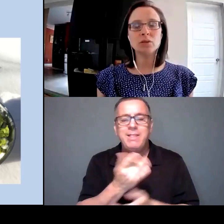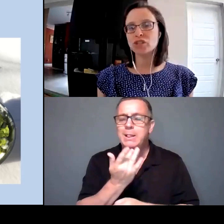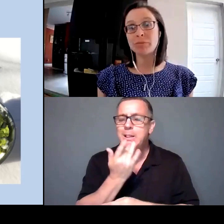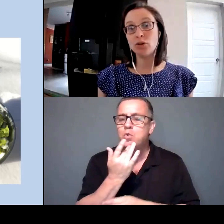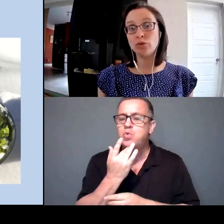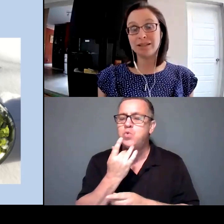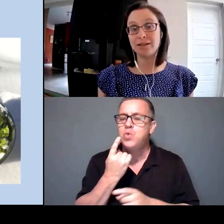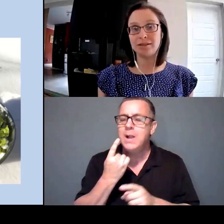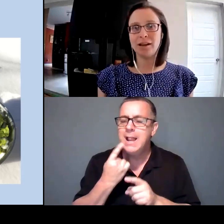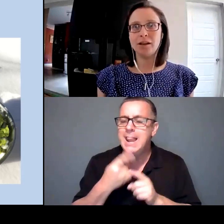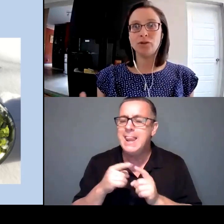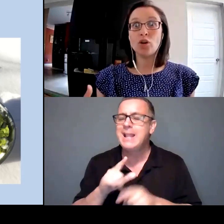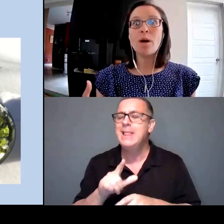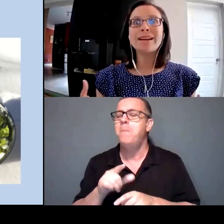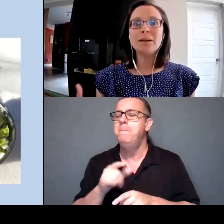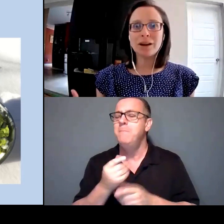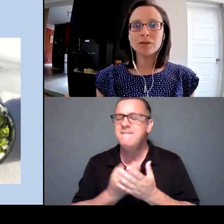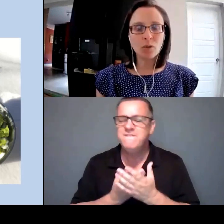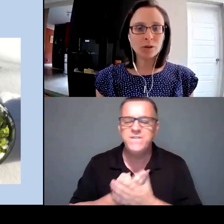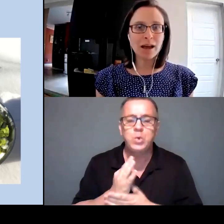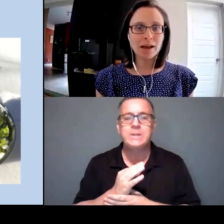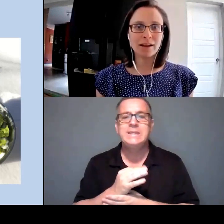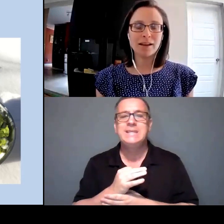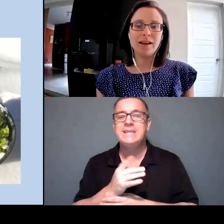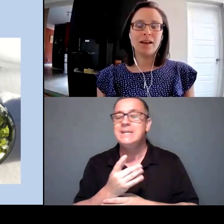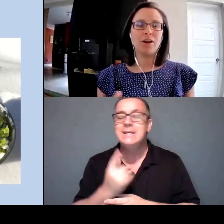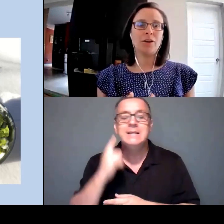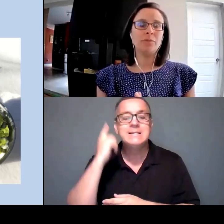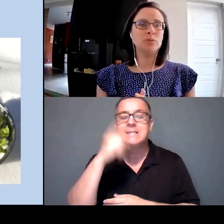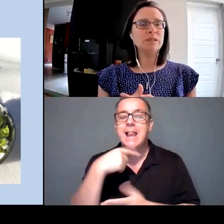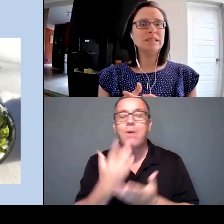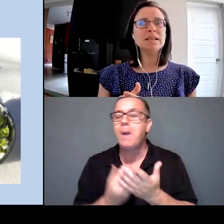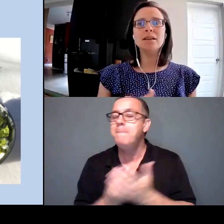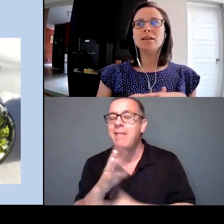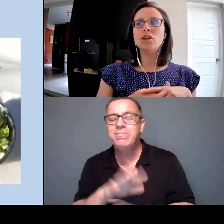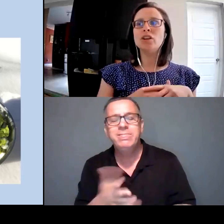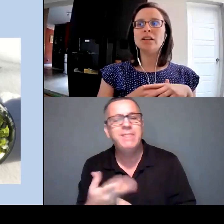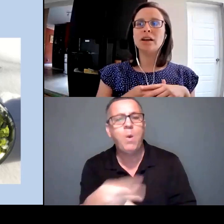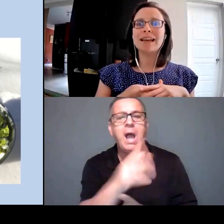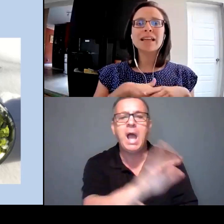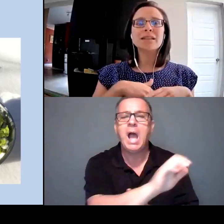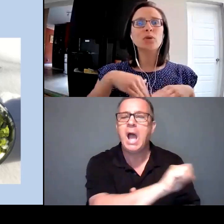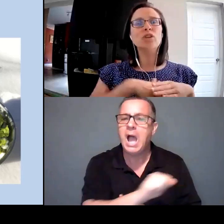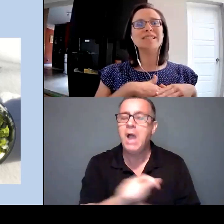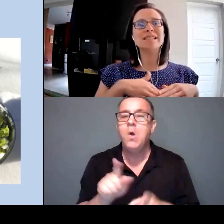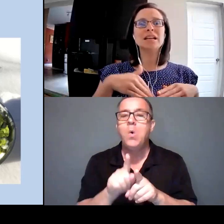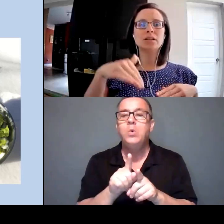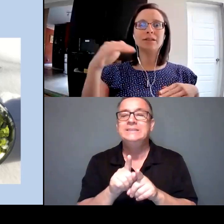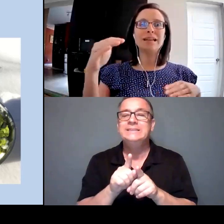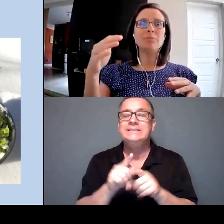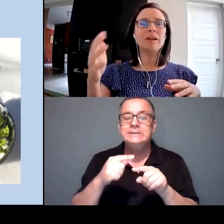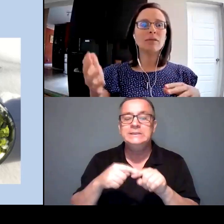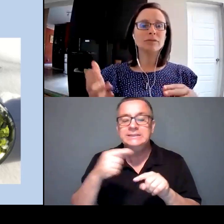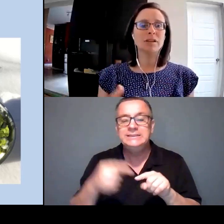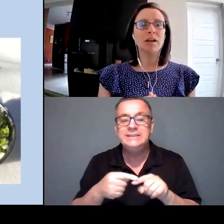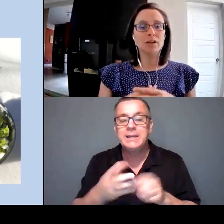fruits qu'ils n'ont jamais goûté, de quoi les plantes ont l'air, puis aussi le rythme ou le cycle